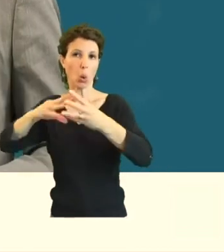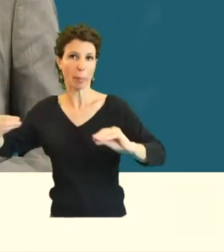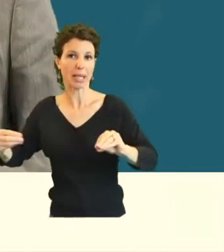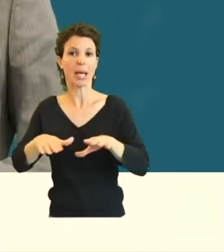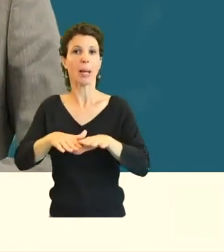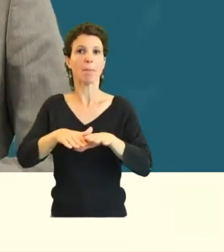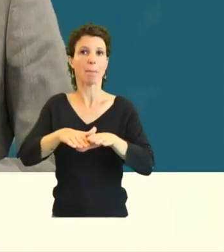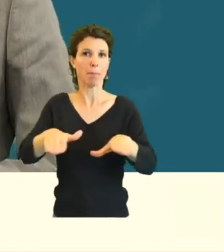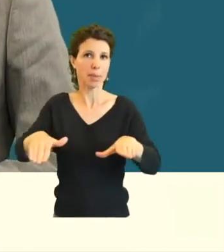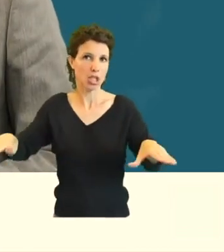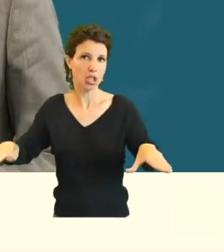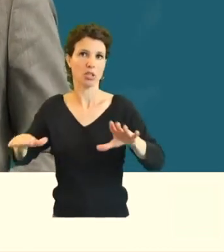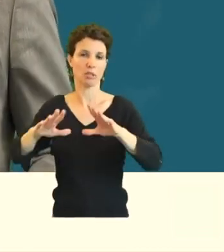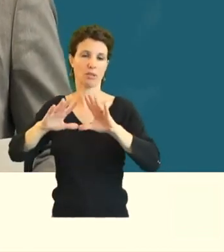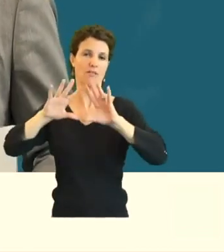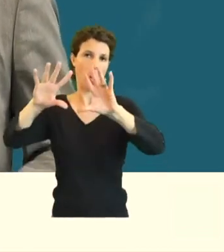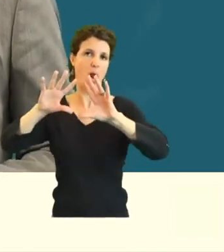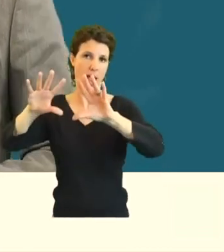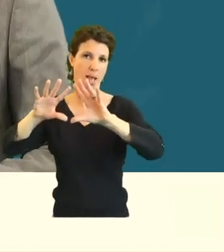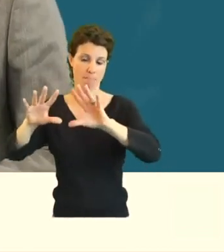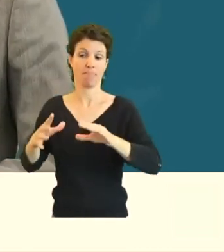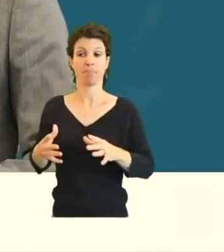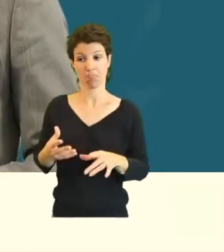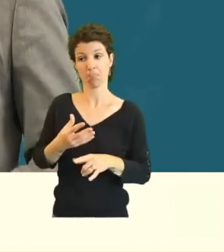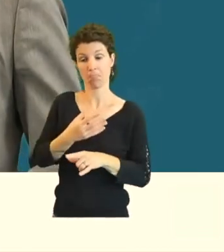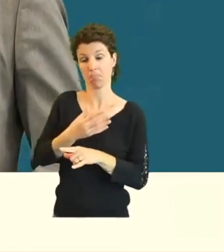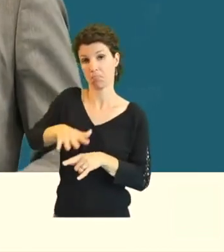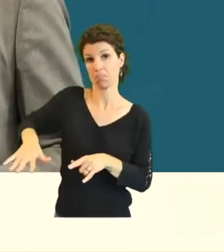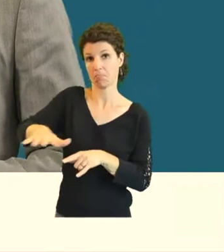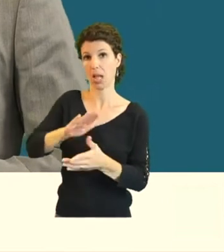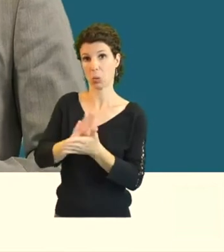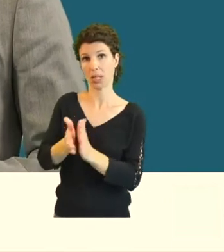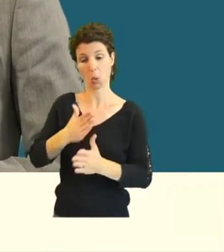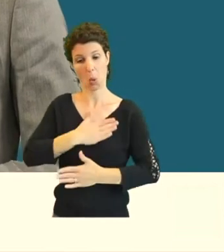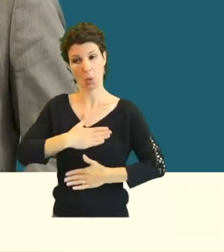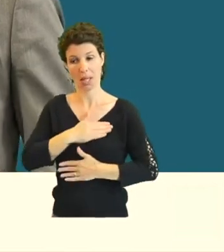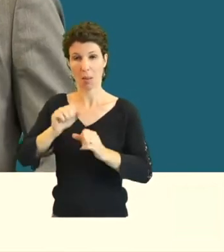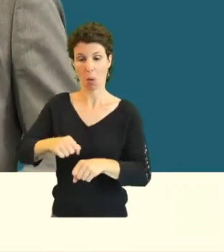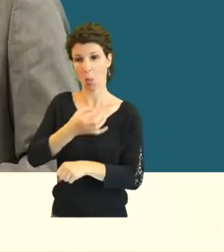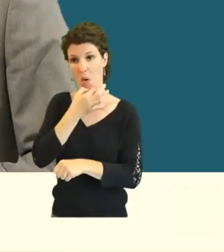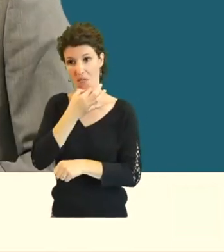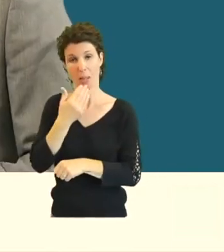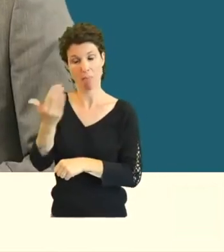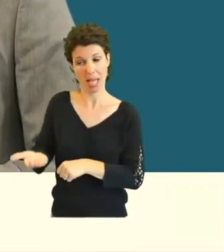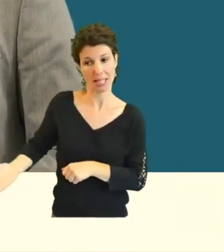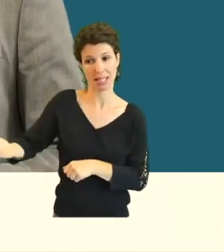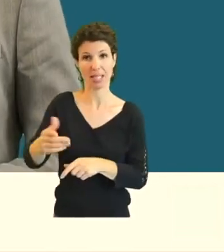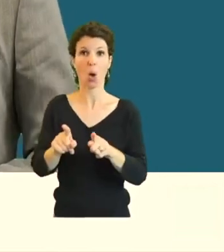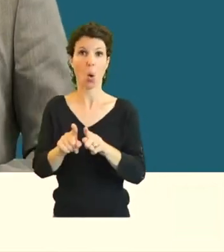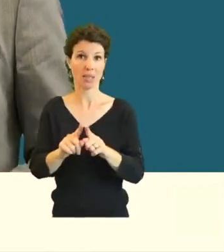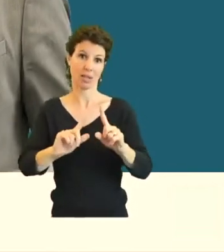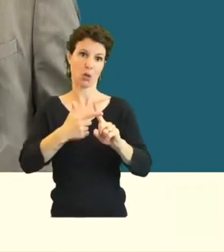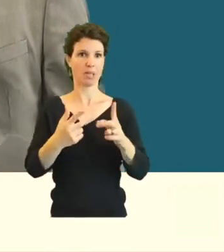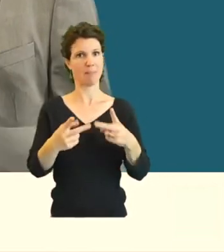les associations pourront en profiter. Donc merci pour eux et merci pour la deuxième ville de France qui va être enfin dotée d'un terrain de